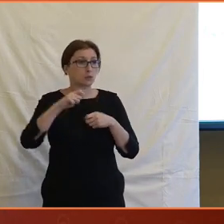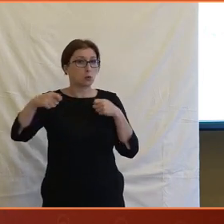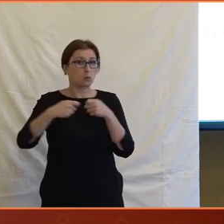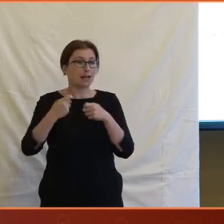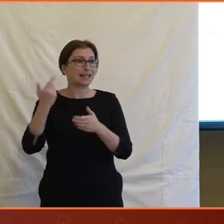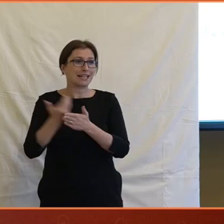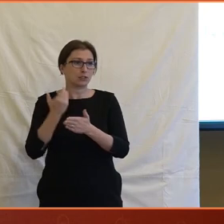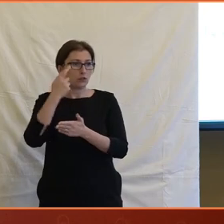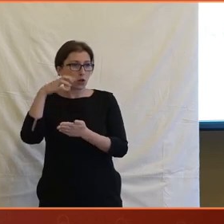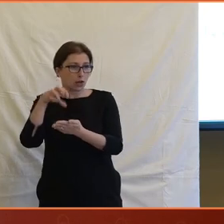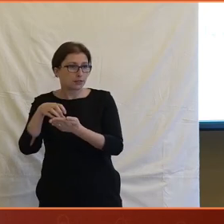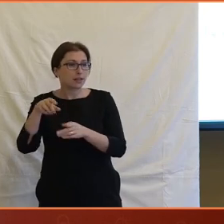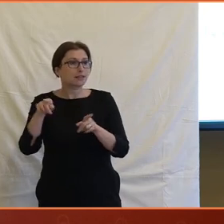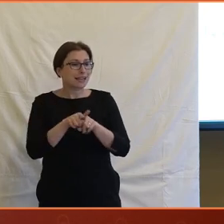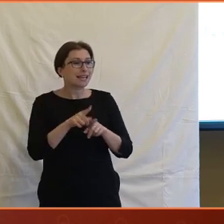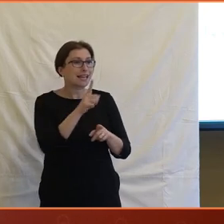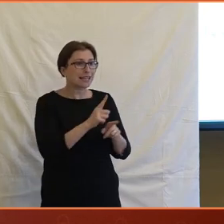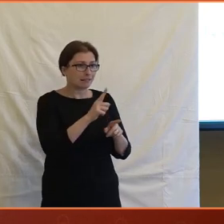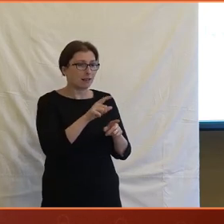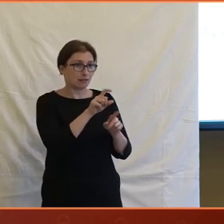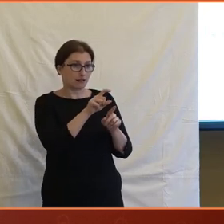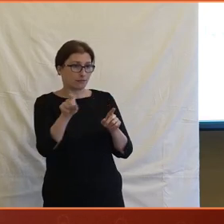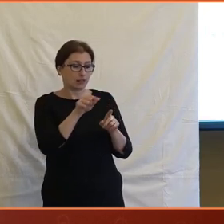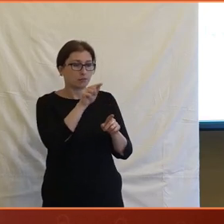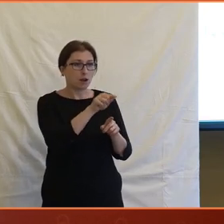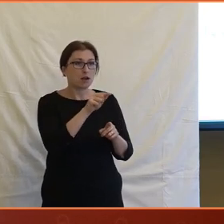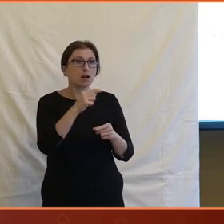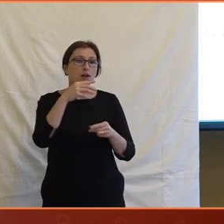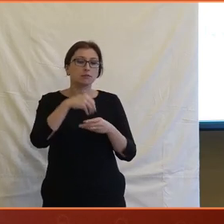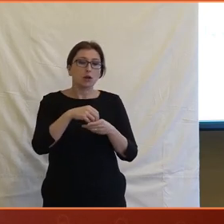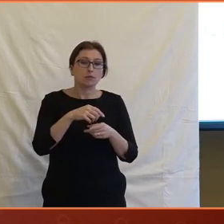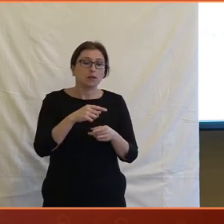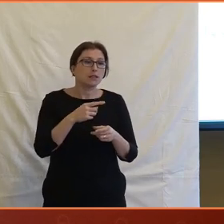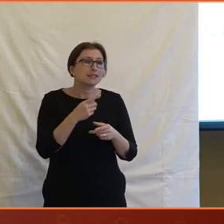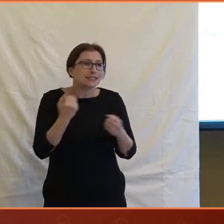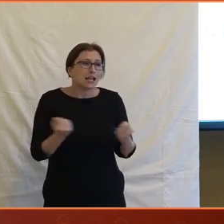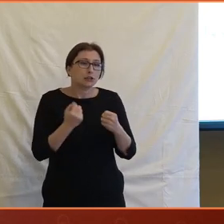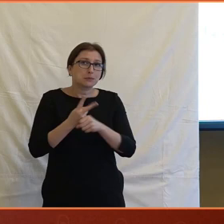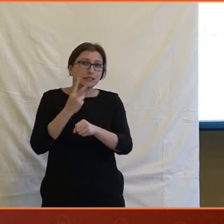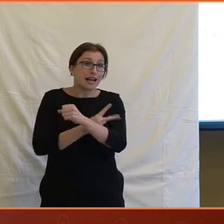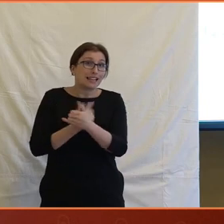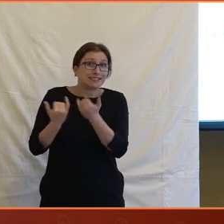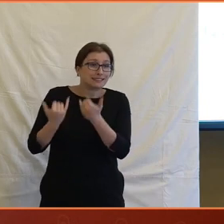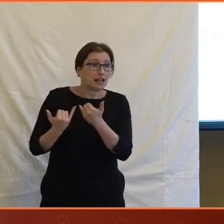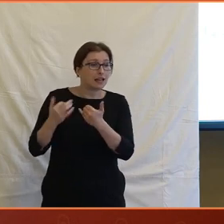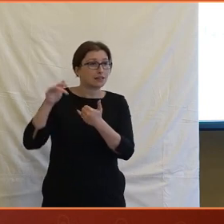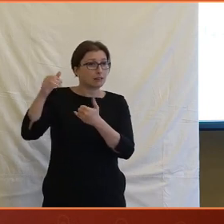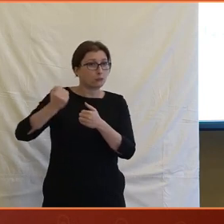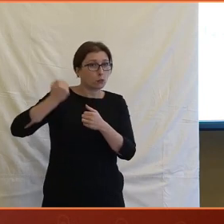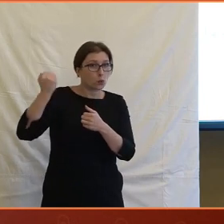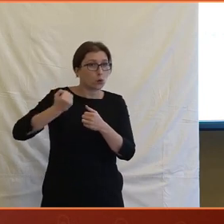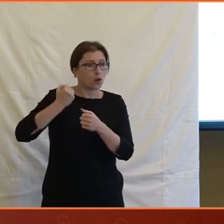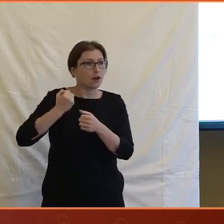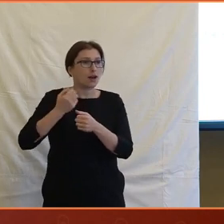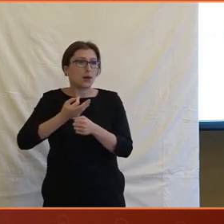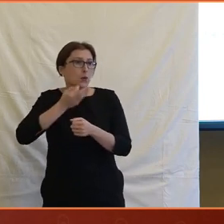neziskem, ale třeba i s Big Techem, protože prostě ten stát v té podobě, jaký dneska funguje,